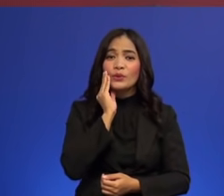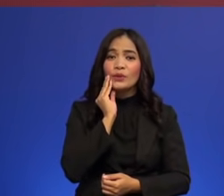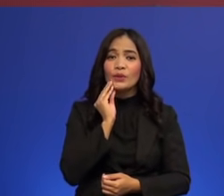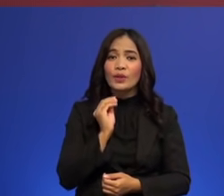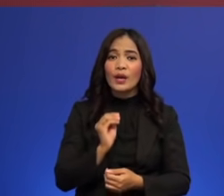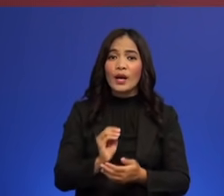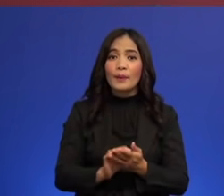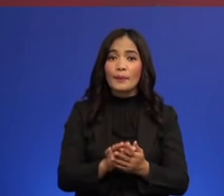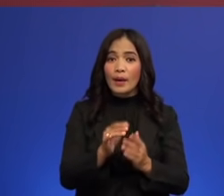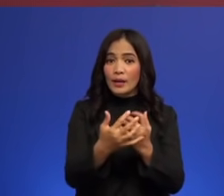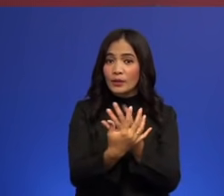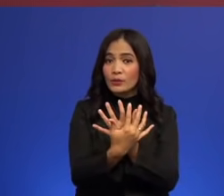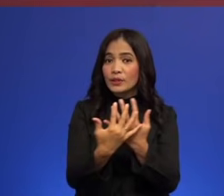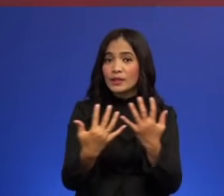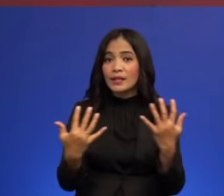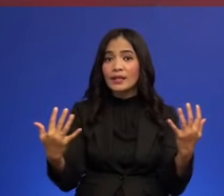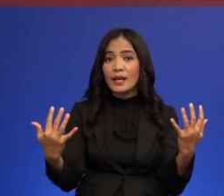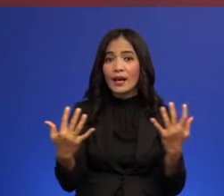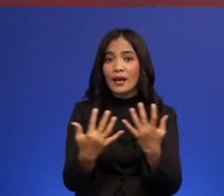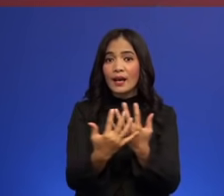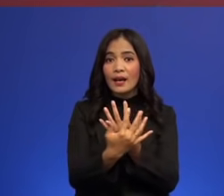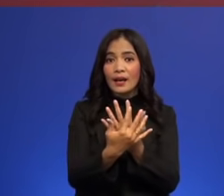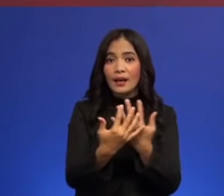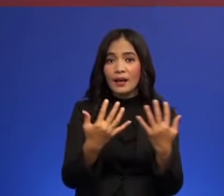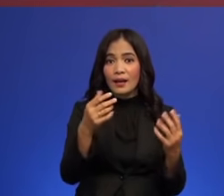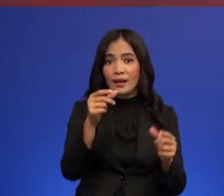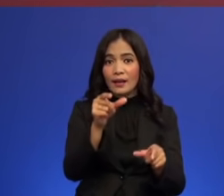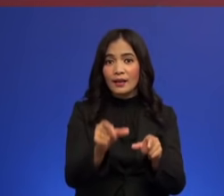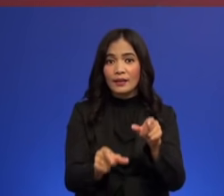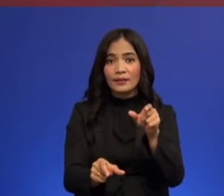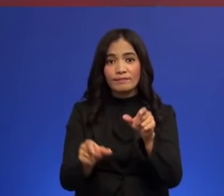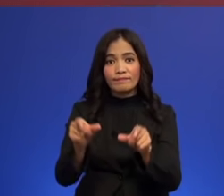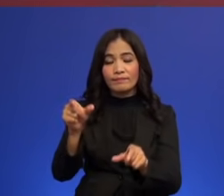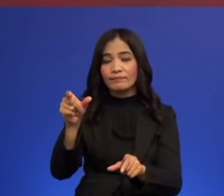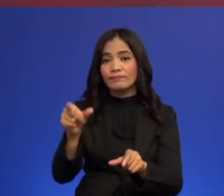umur manusia.